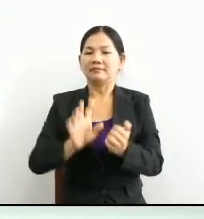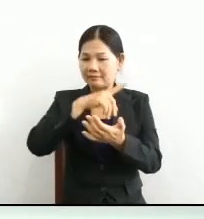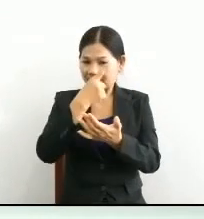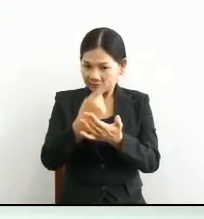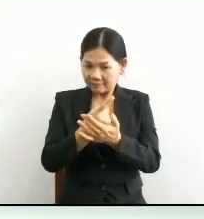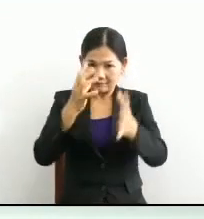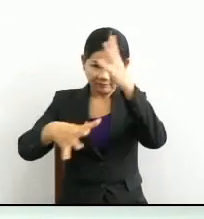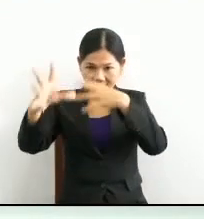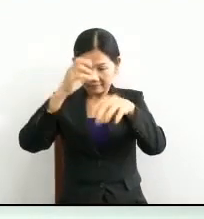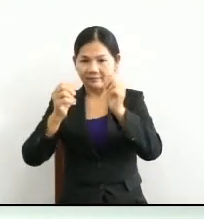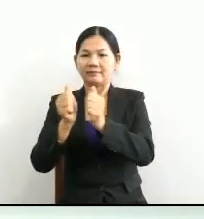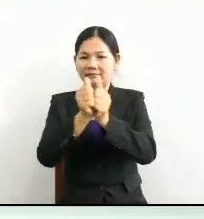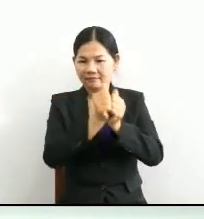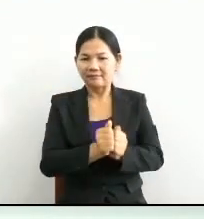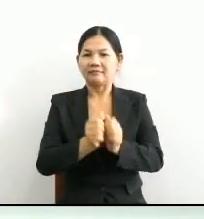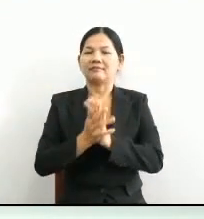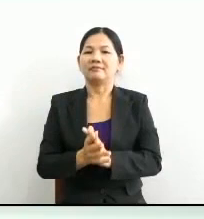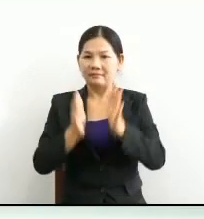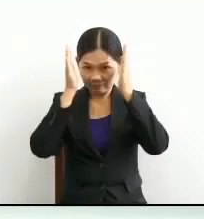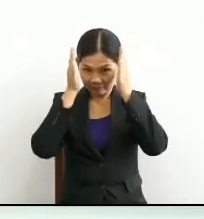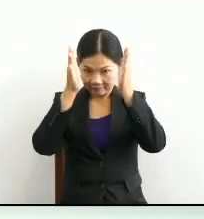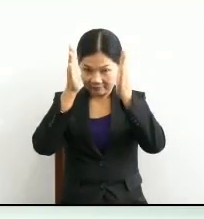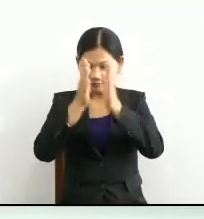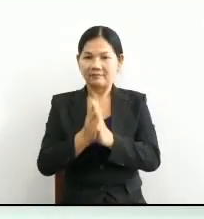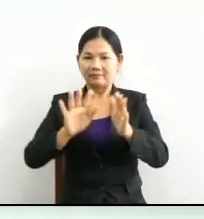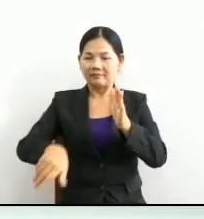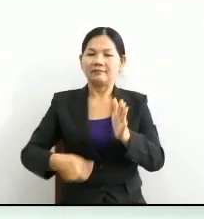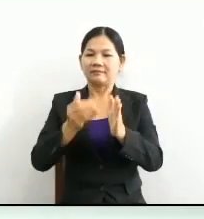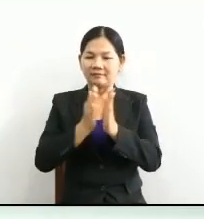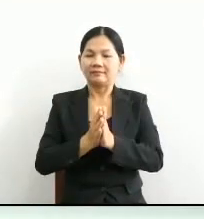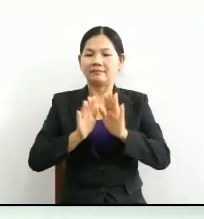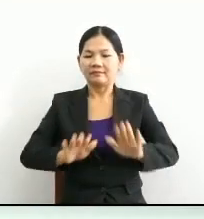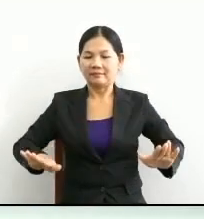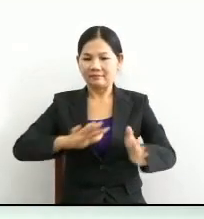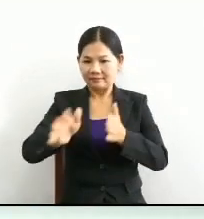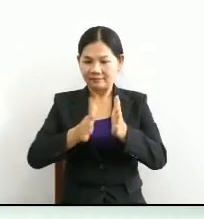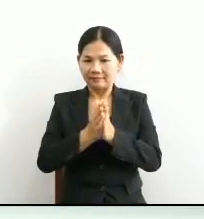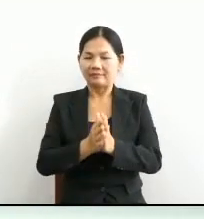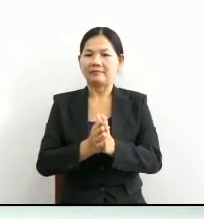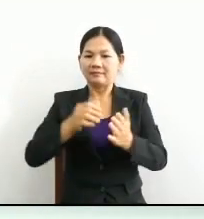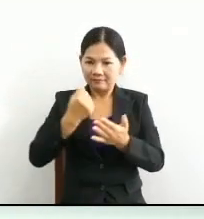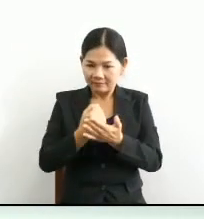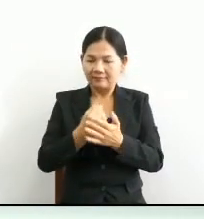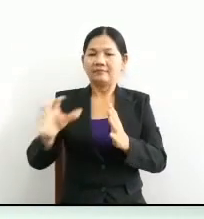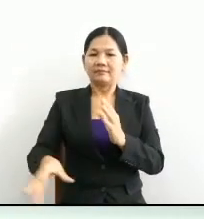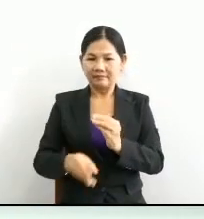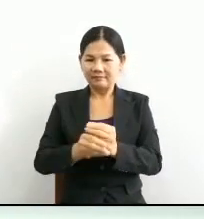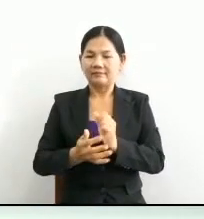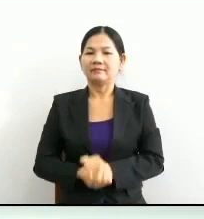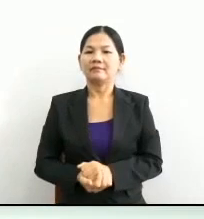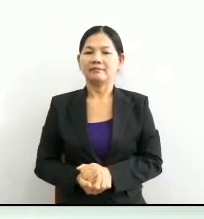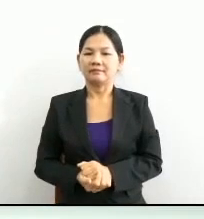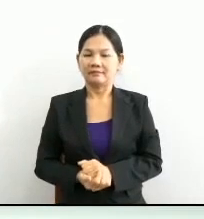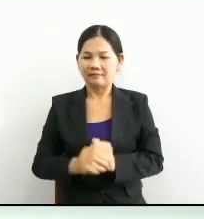rôm sắc xa chỉ mùi khné tiếng dục chất tục nặng nè cô ở con khang nè con cha ở con mà to cá không răng bằng thành tiệt